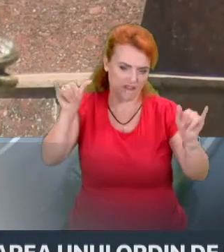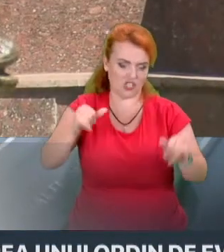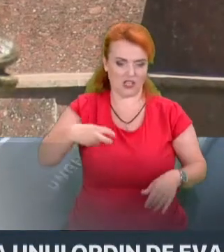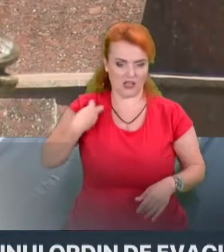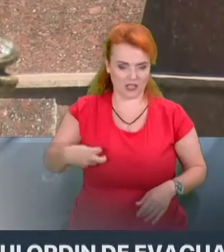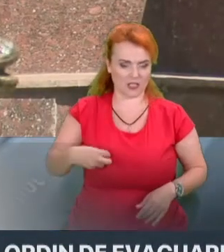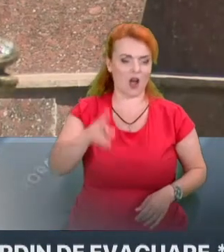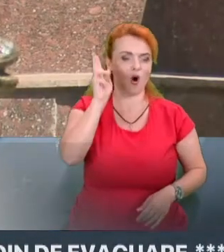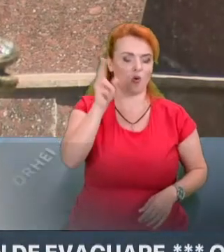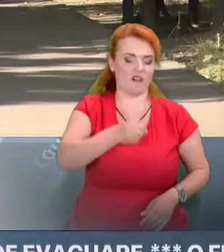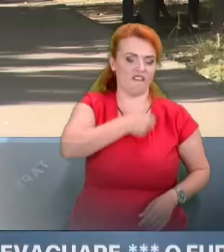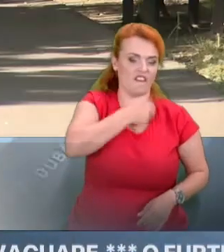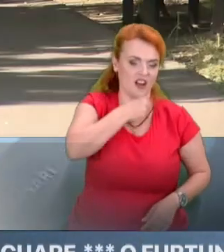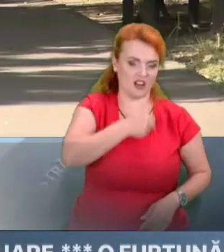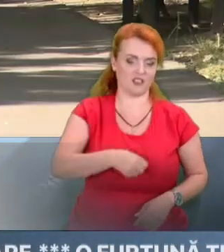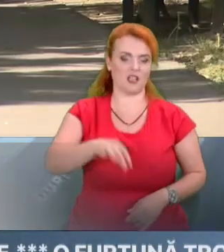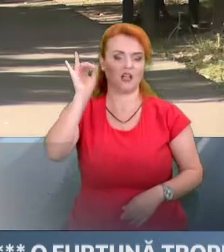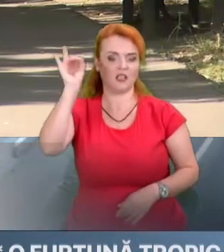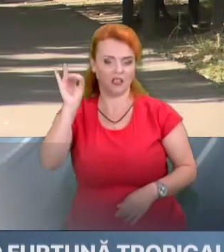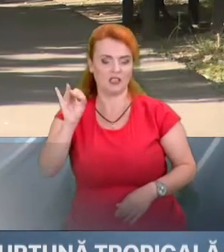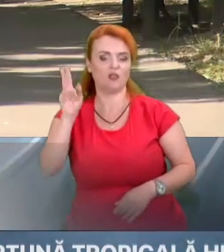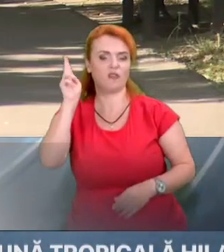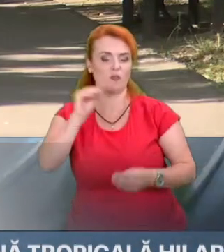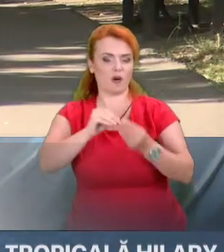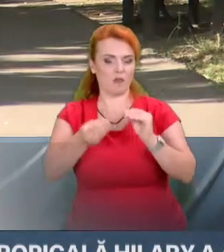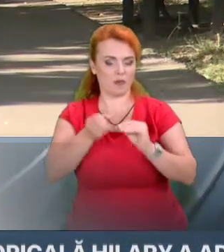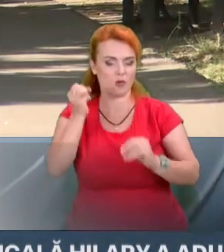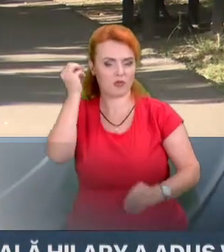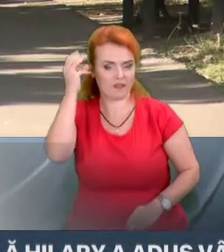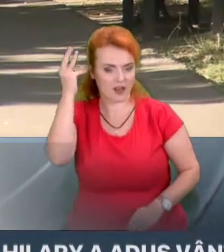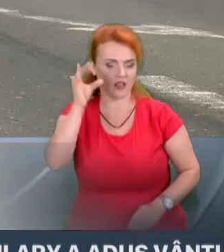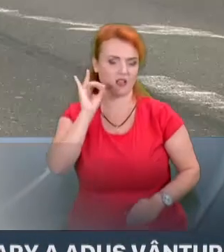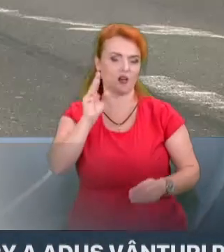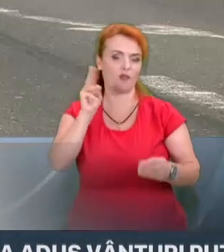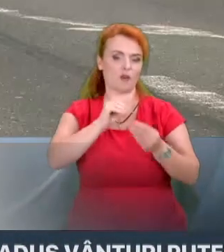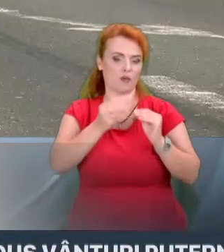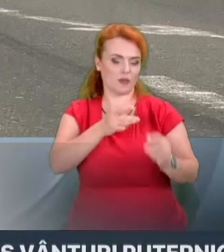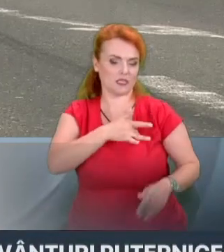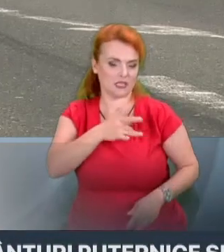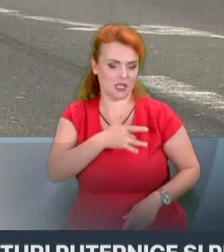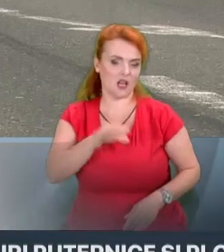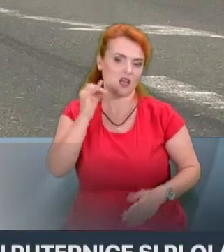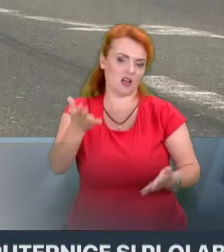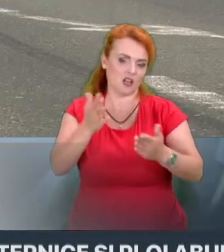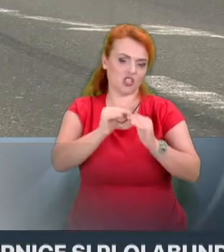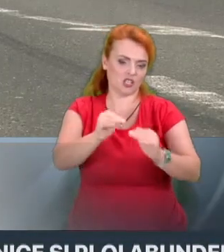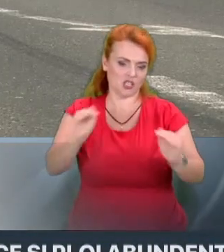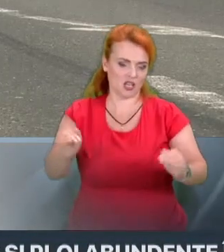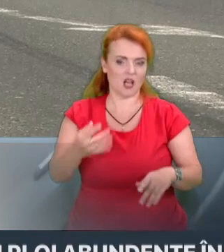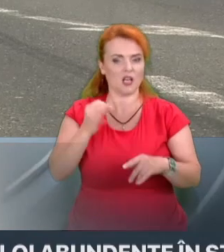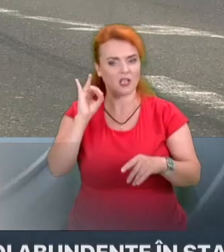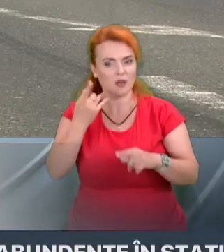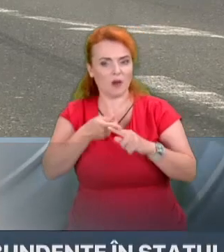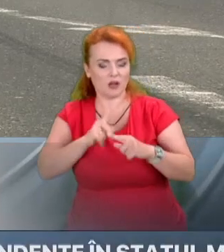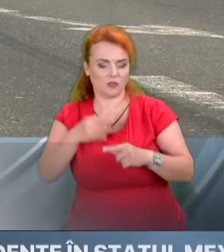arterială și de asemenea copiii. De aceea, la aceste persoane nu se recomandă să iasă până la, de la